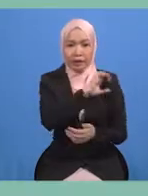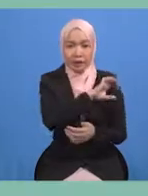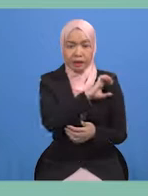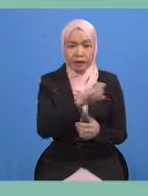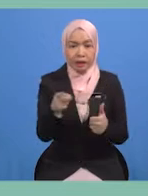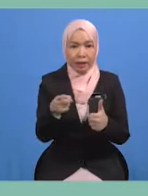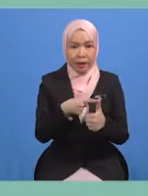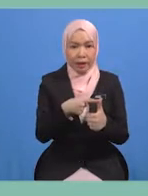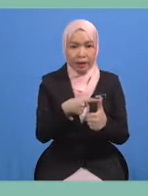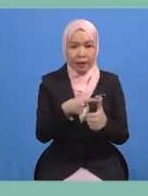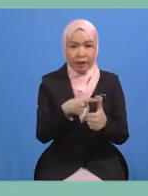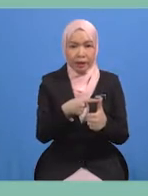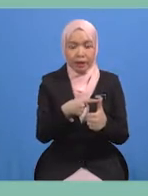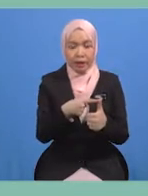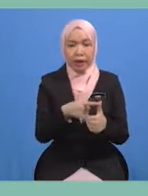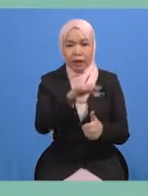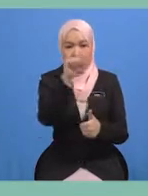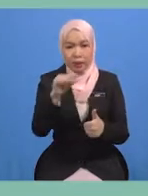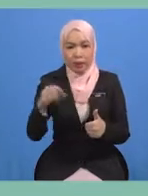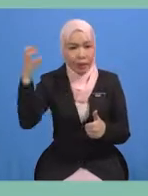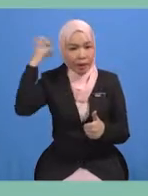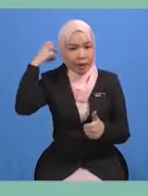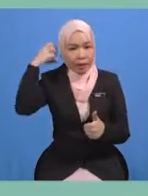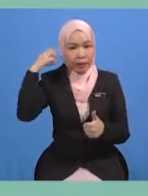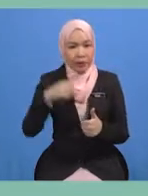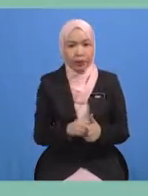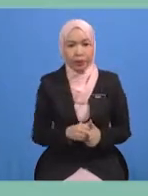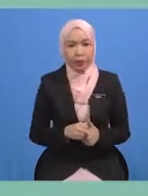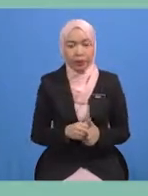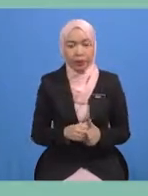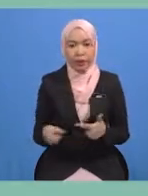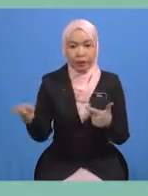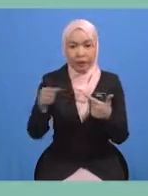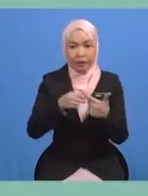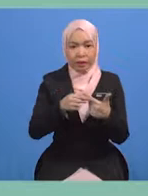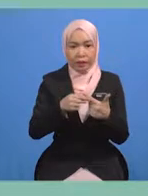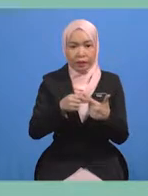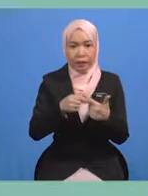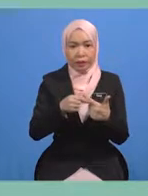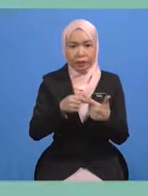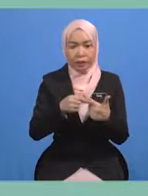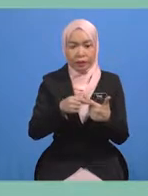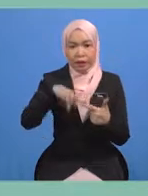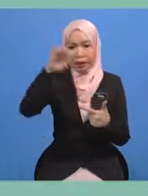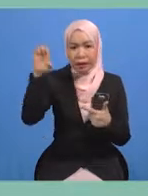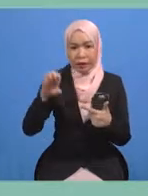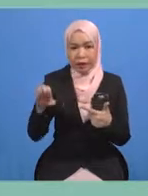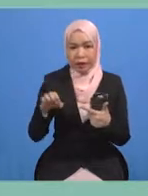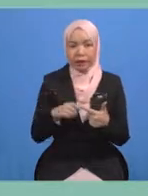yang pertama, gelombang radio. Yang kedua, litar